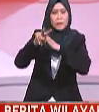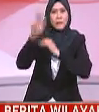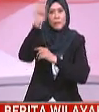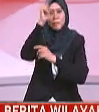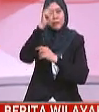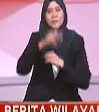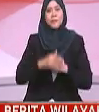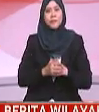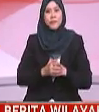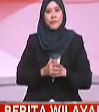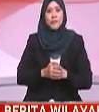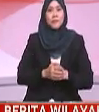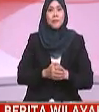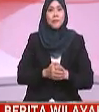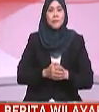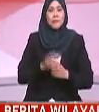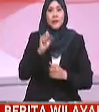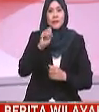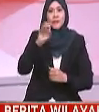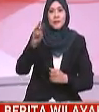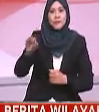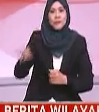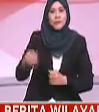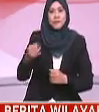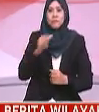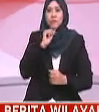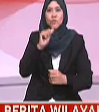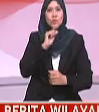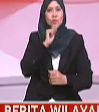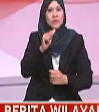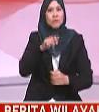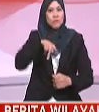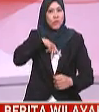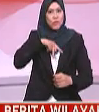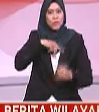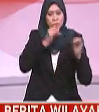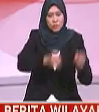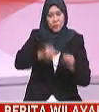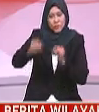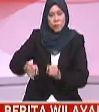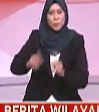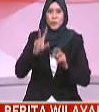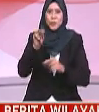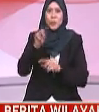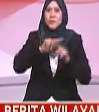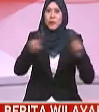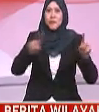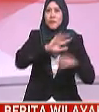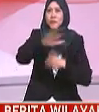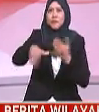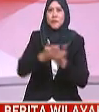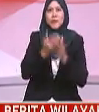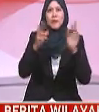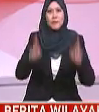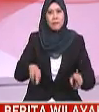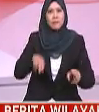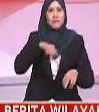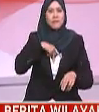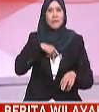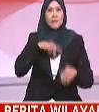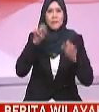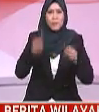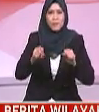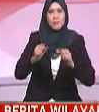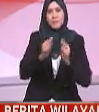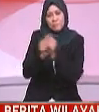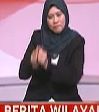SMG ini bukan milik menteri, bukan milik perkhidmatan awam, tapi milik seluruh rakyat untuk sama-sama kita membangun,